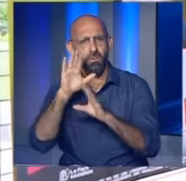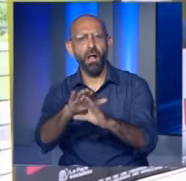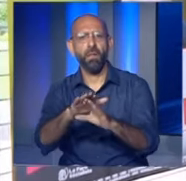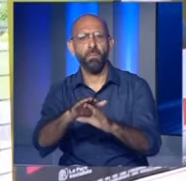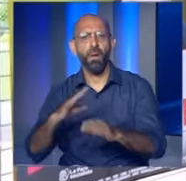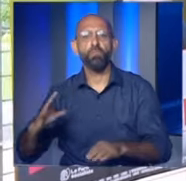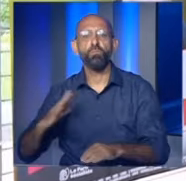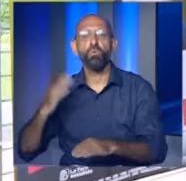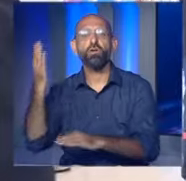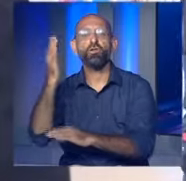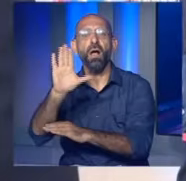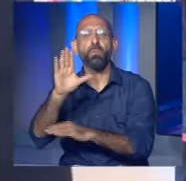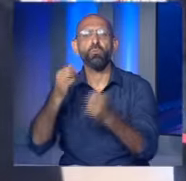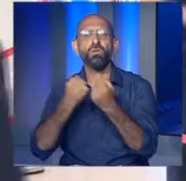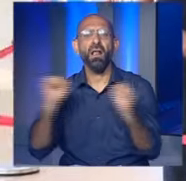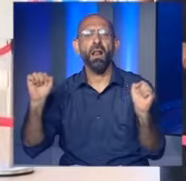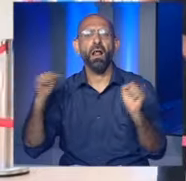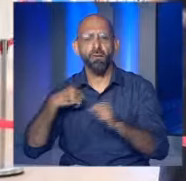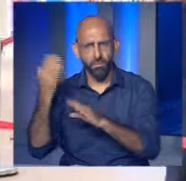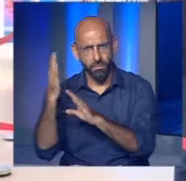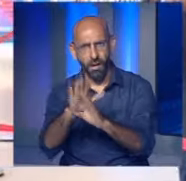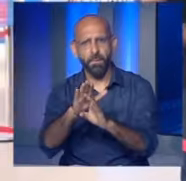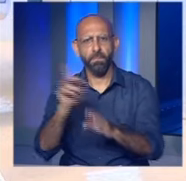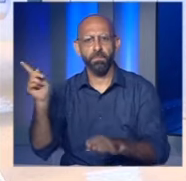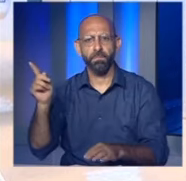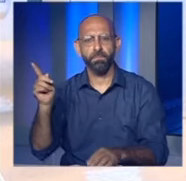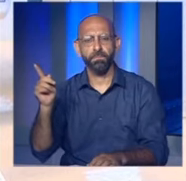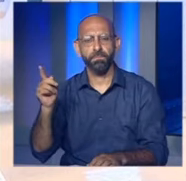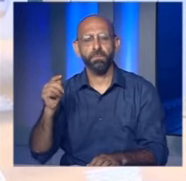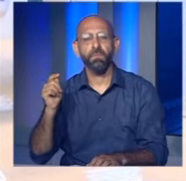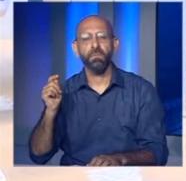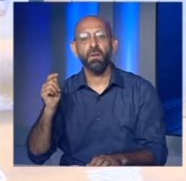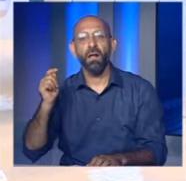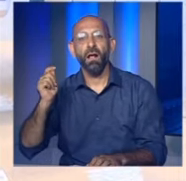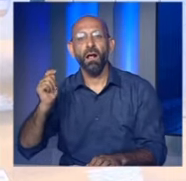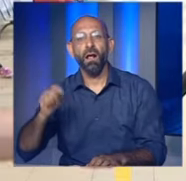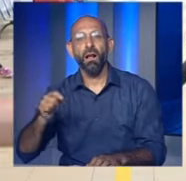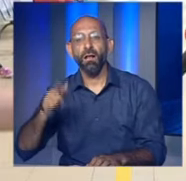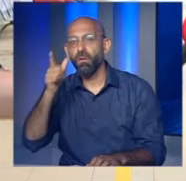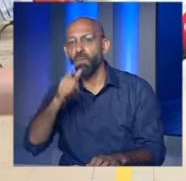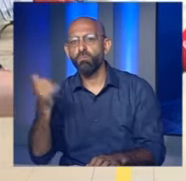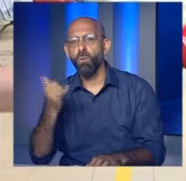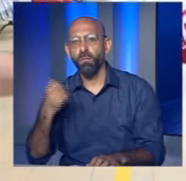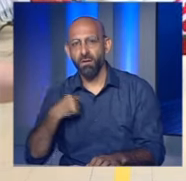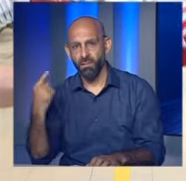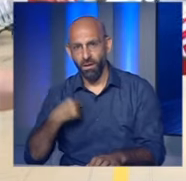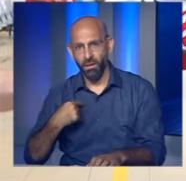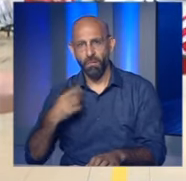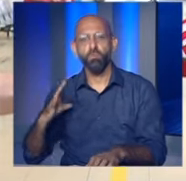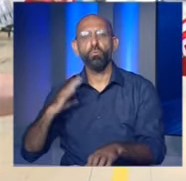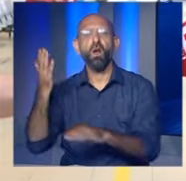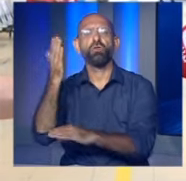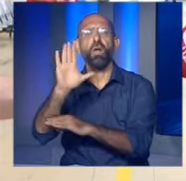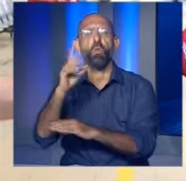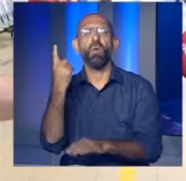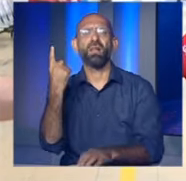وسيكون صوتا لوطنه الام في فرنسا وكذلك المرشح المستقل علي كميل حجيج نحن بالنسبه لنا نحن انا